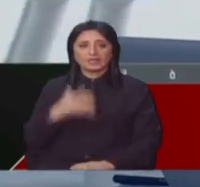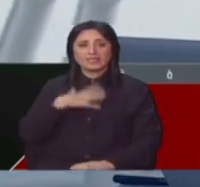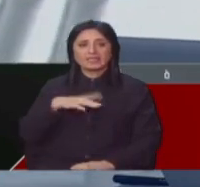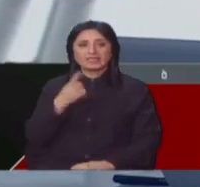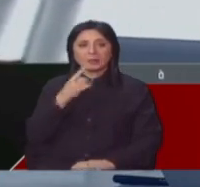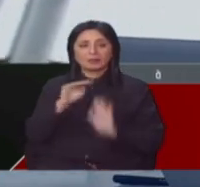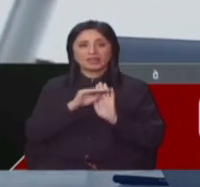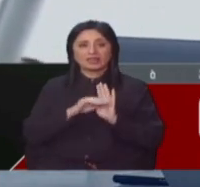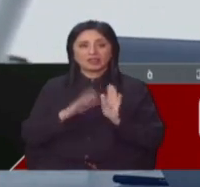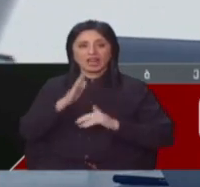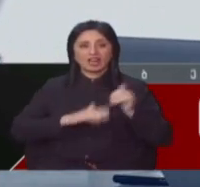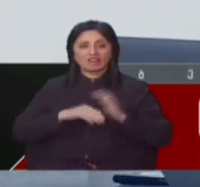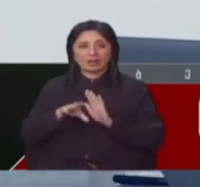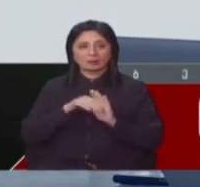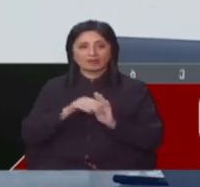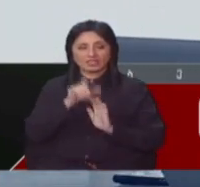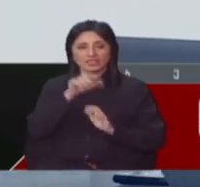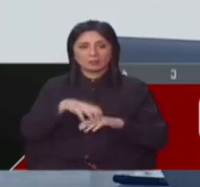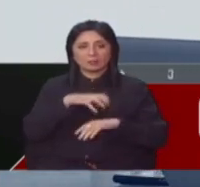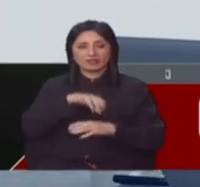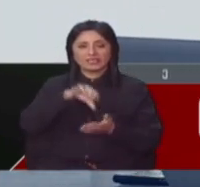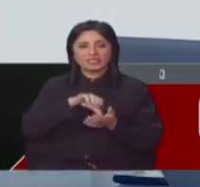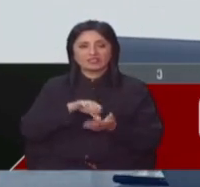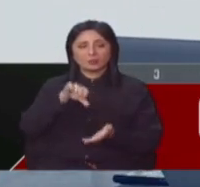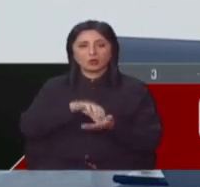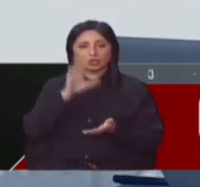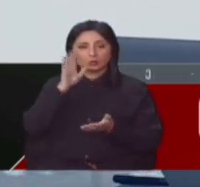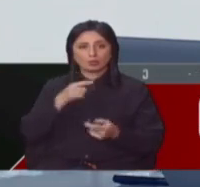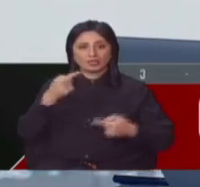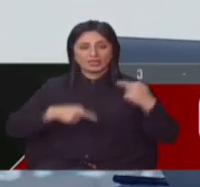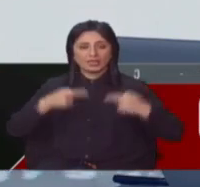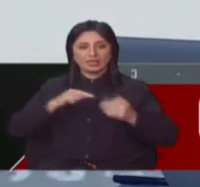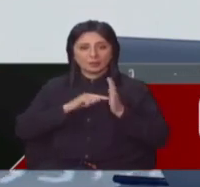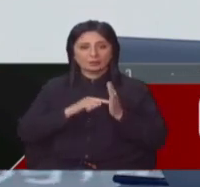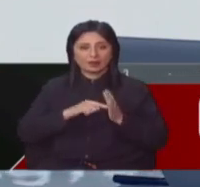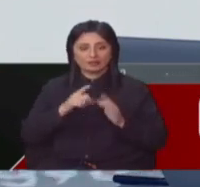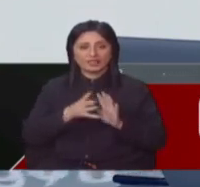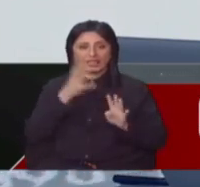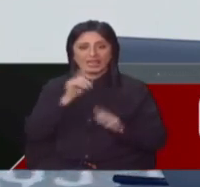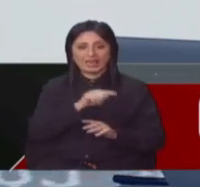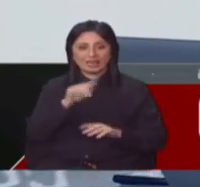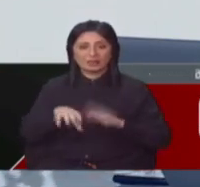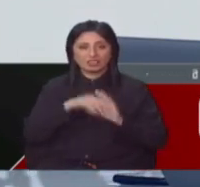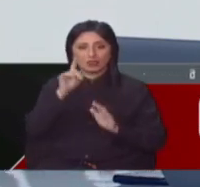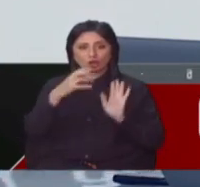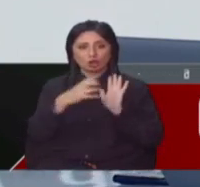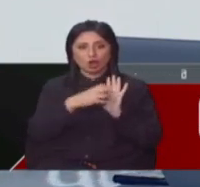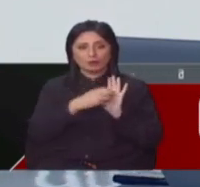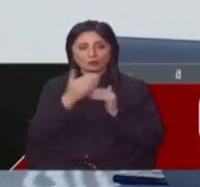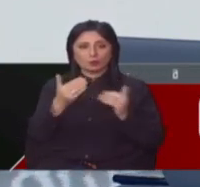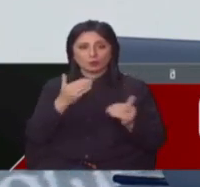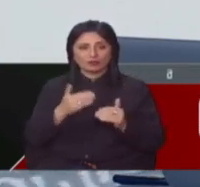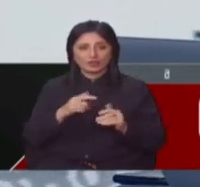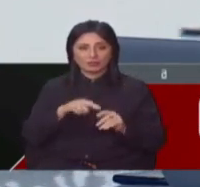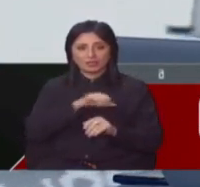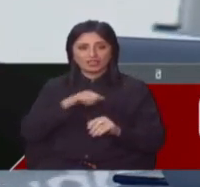საქართველოს პირველ არხზე დღეს კვალიფიციური საარჩევნო სუბიექტების წარმომადგენელთა მონაწილეობით დებატები გაიმართება. რიგითობა სუბიექტების საარჩევნო ნომრის მიხედვით განისაზღვრა,